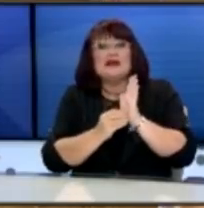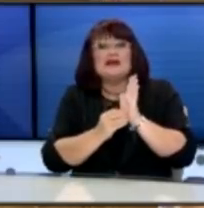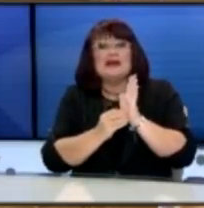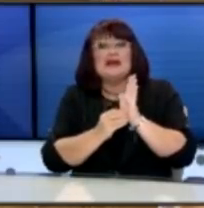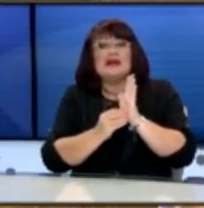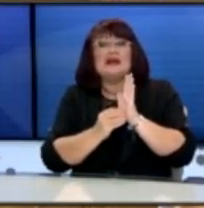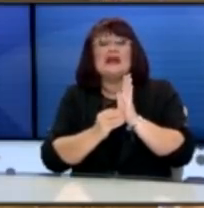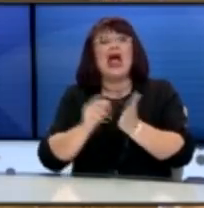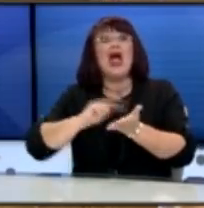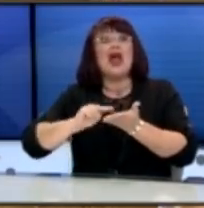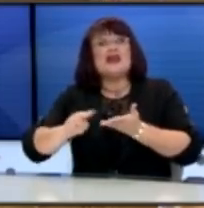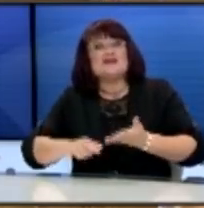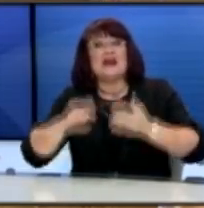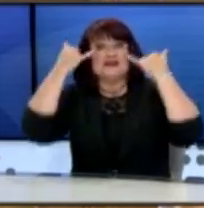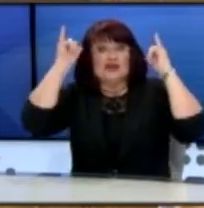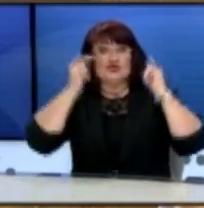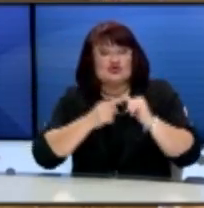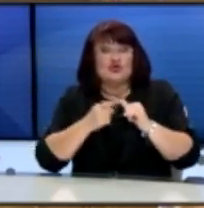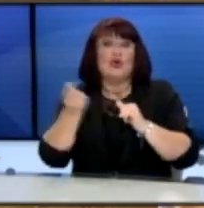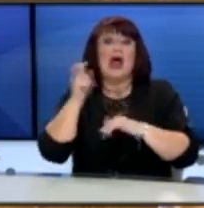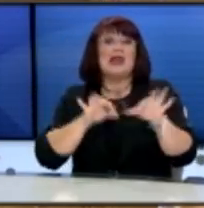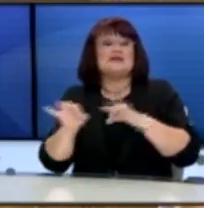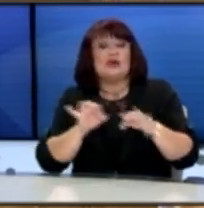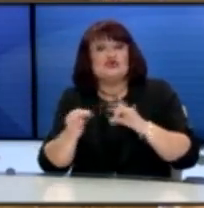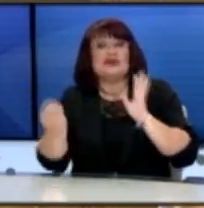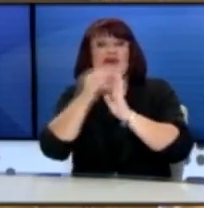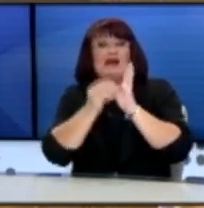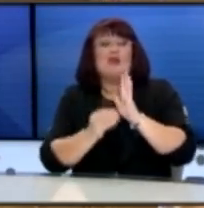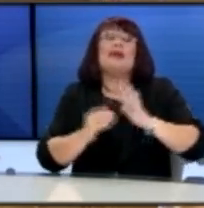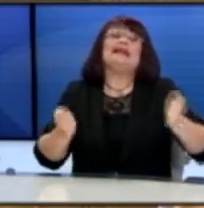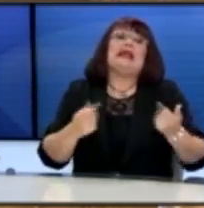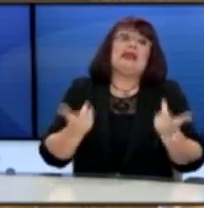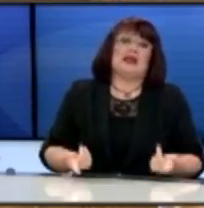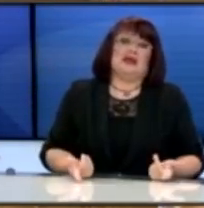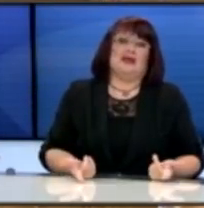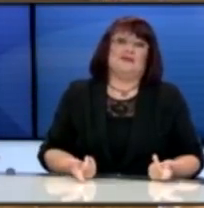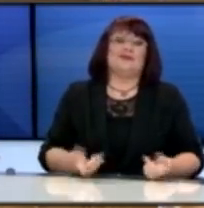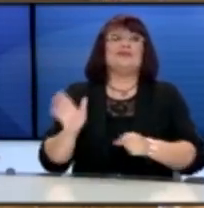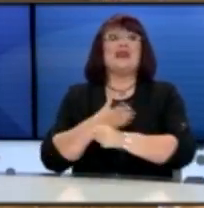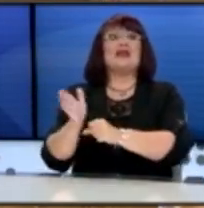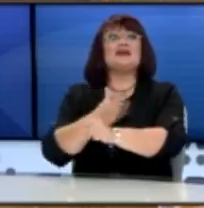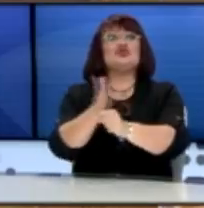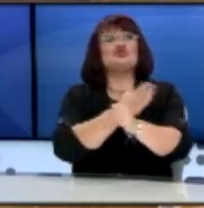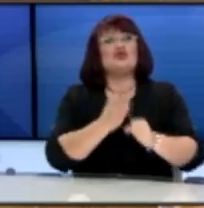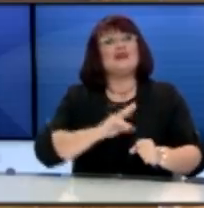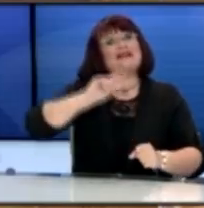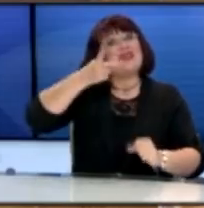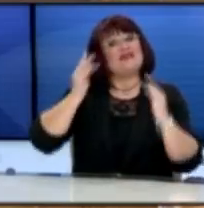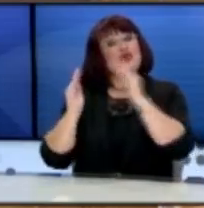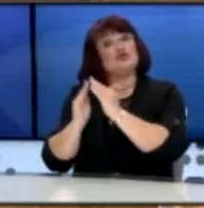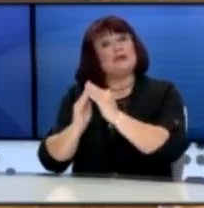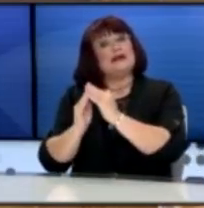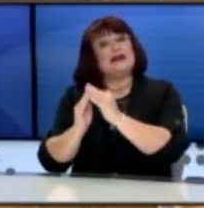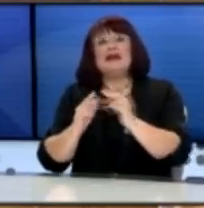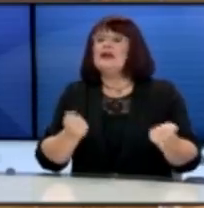ανασφάλιστες υποδομές, ζώα, άλλη περιουσία? Τι θα γίνει με τις καταστροφές σε δεύτερη κατοικία?